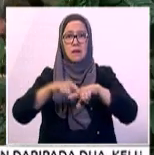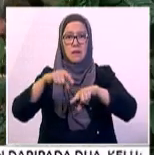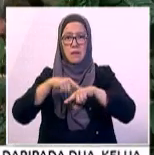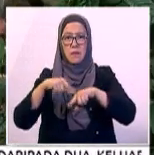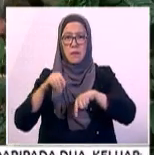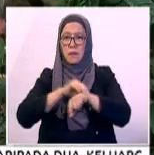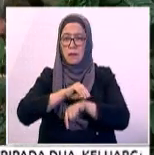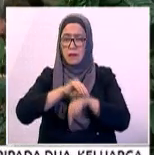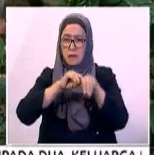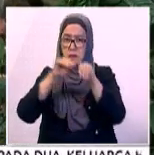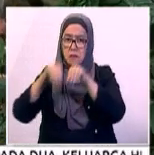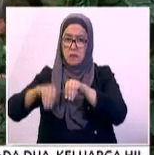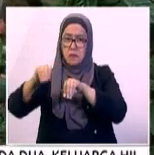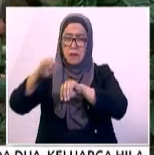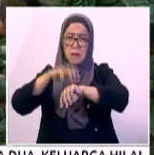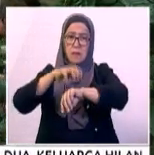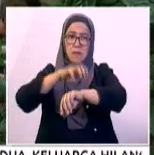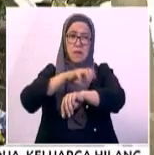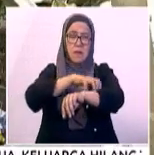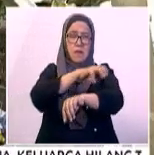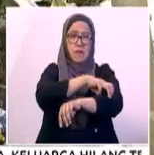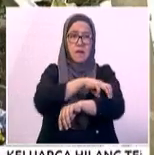Kesihatan.